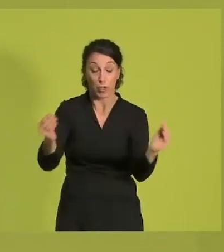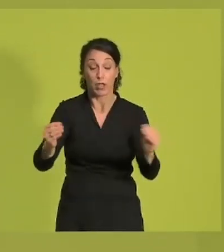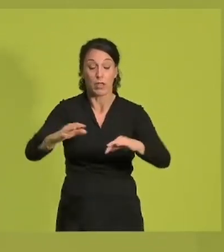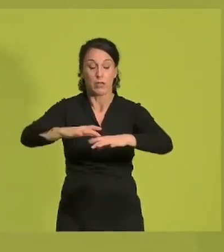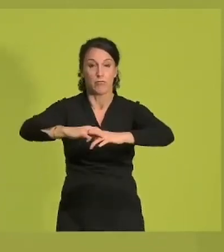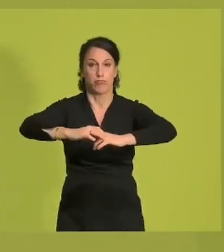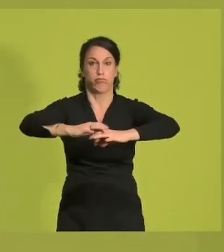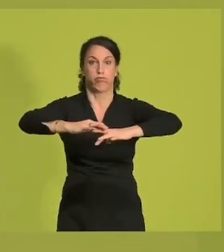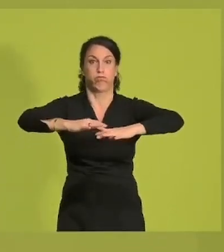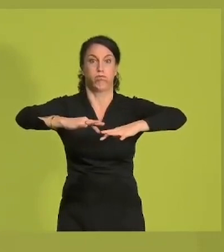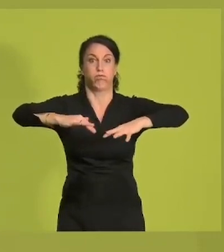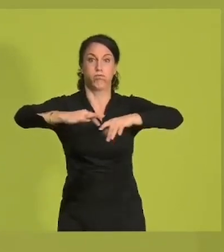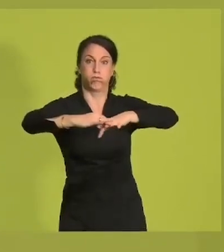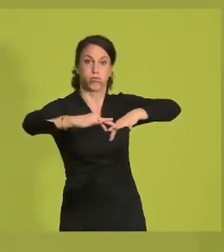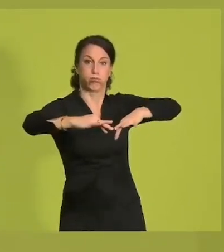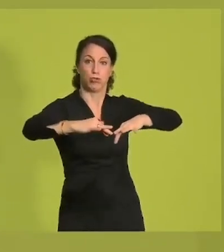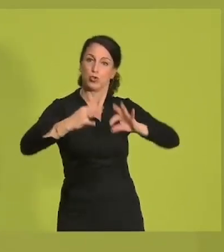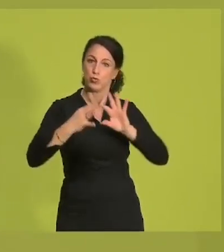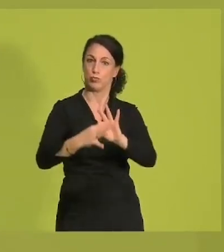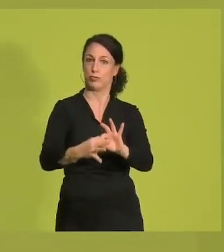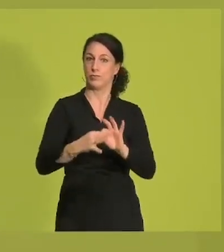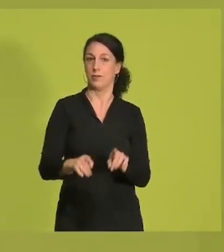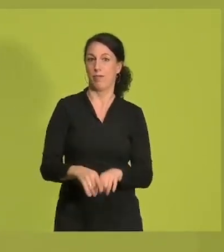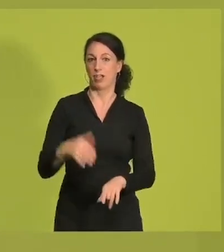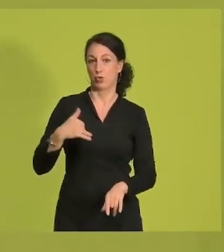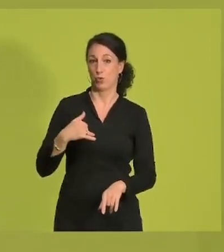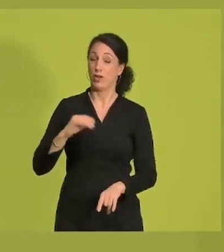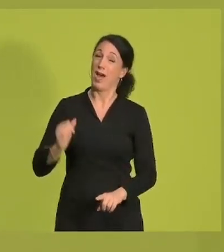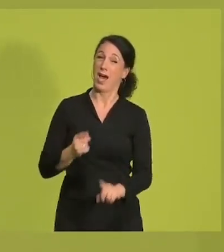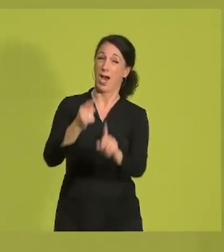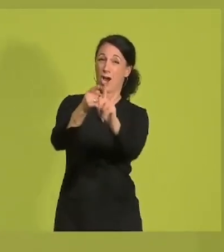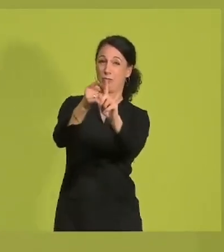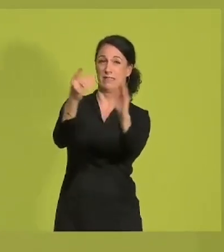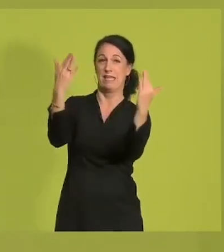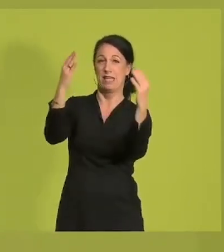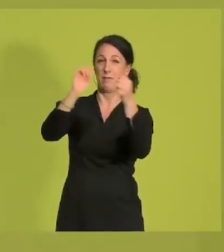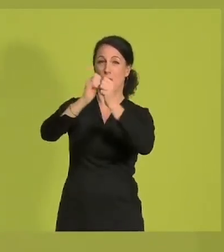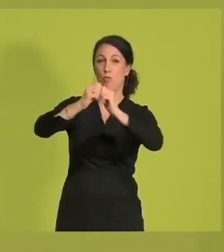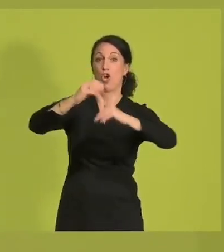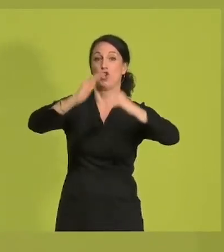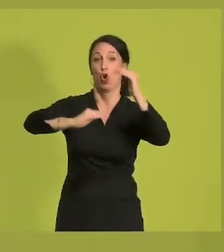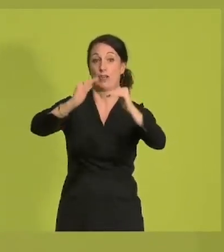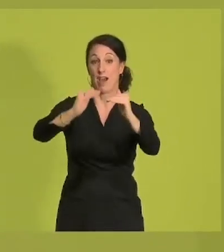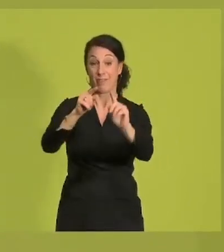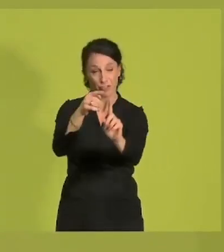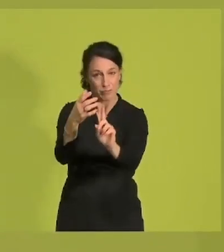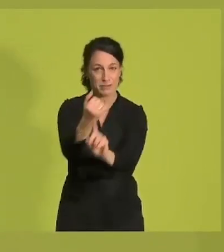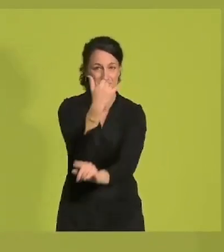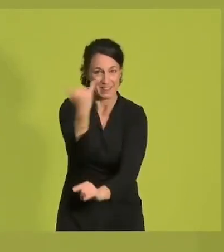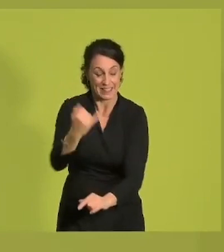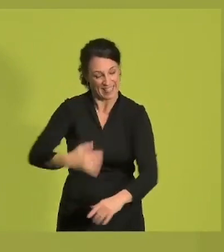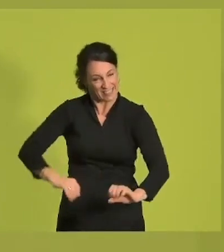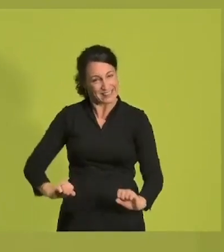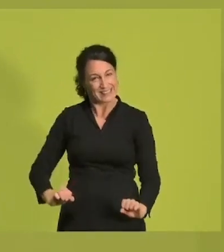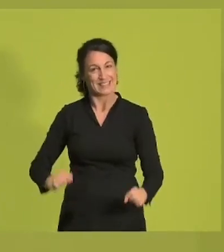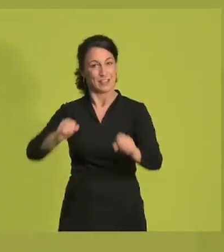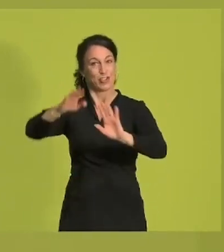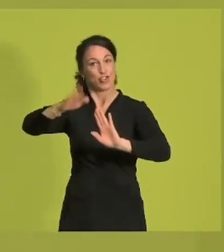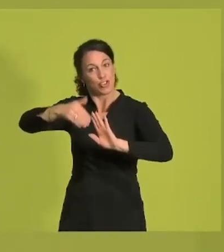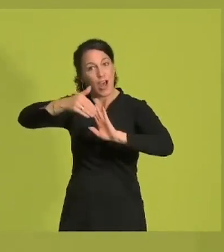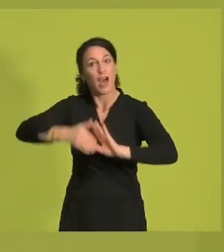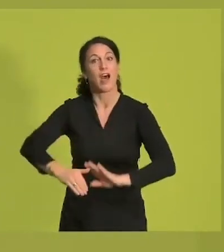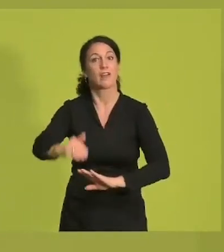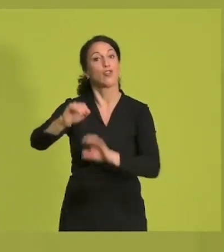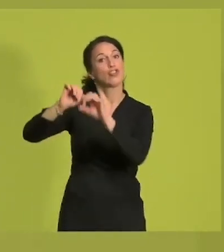wir Grünen stehen. Um das große Ziel, Klimaneutralität schnell zu erreichen, brauchen wir einen mutigen Staat und eine mutige Landespolitik,